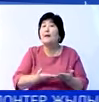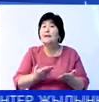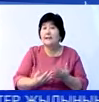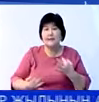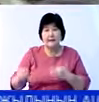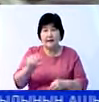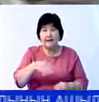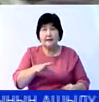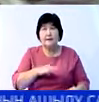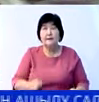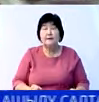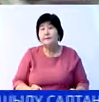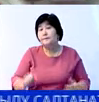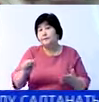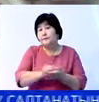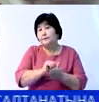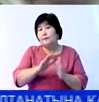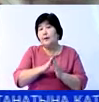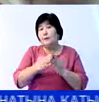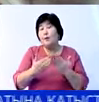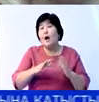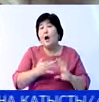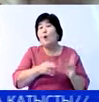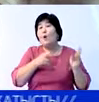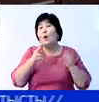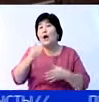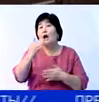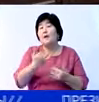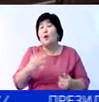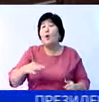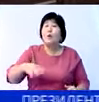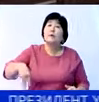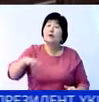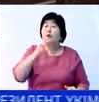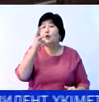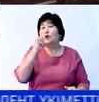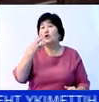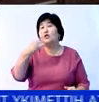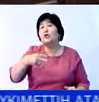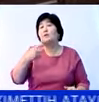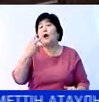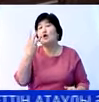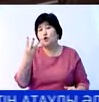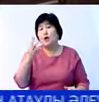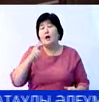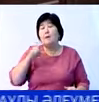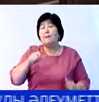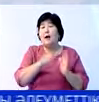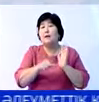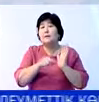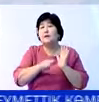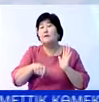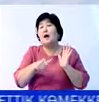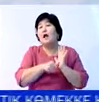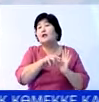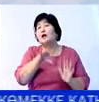талқыланды. Дипломмен ауылға бағдарламасы аясында биыл облыс көлемінде 323 маманға 66,16